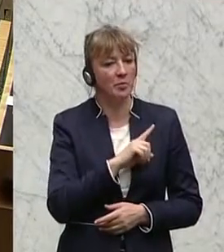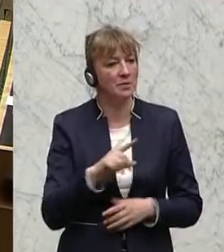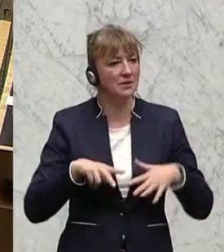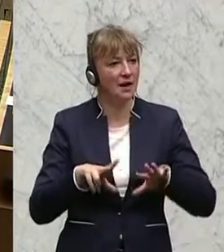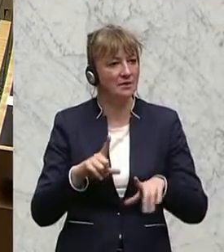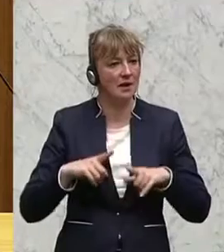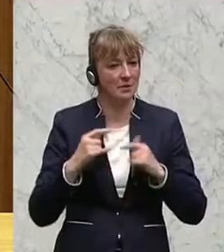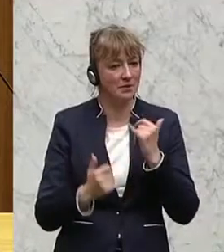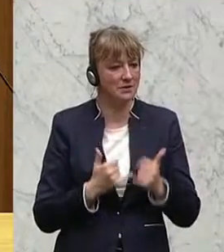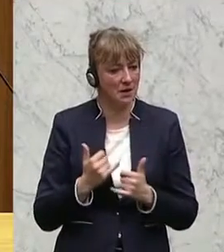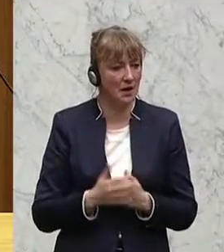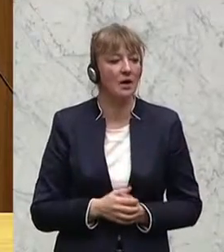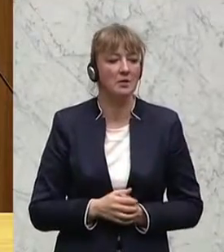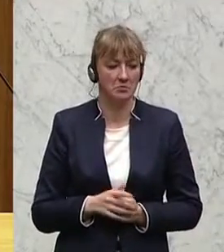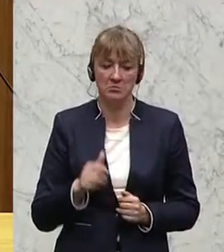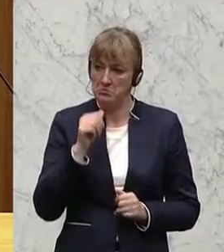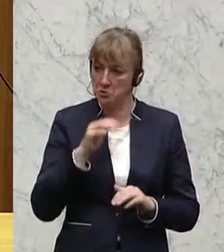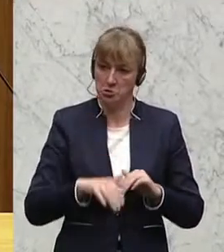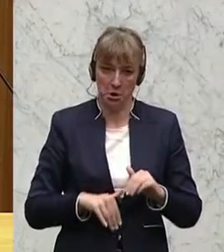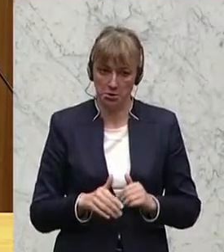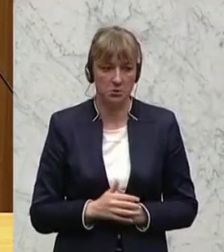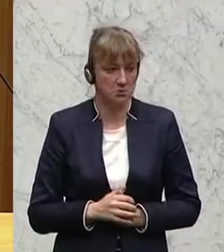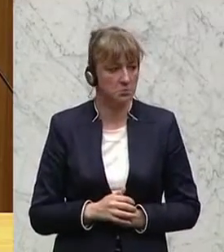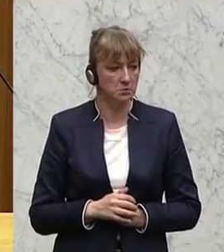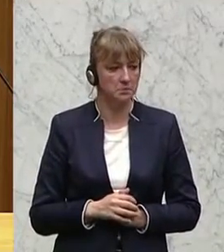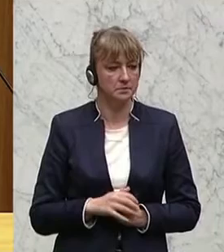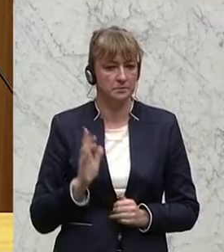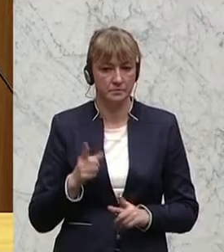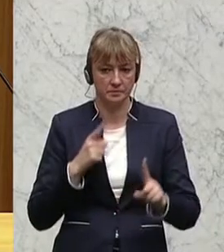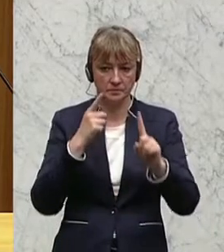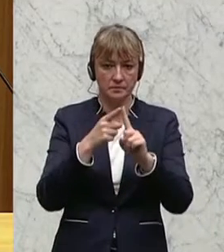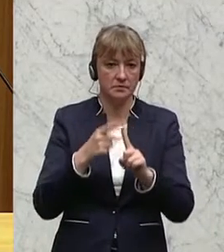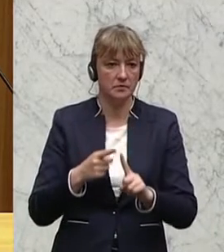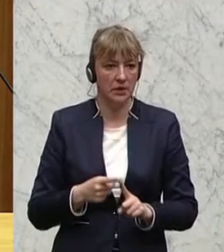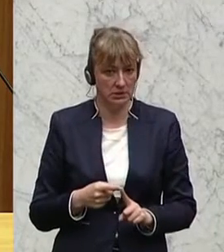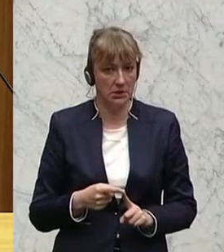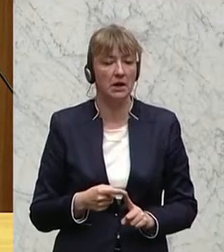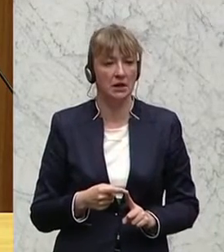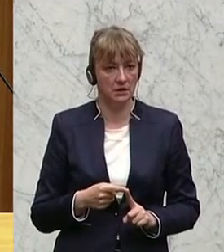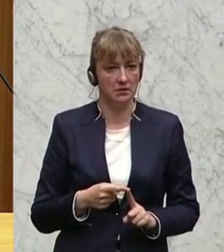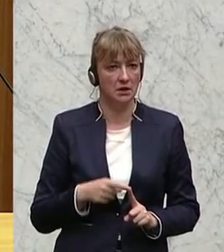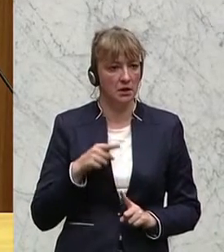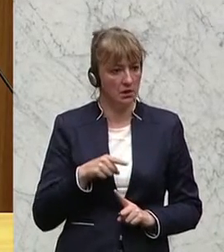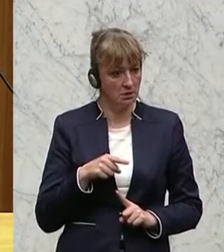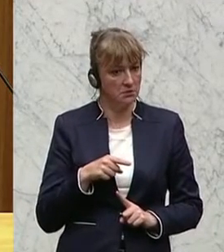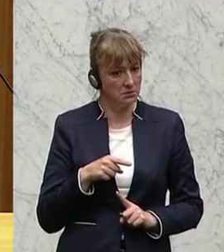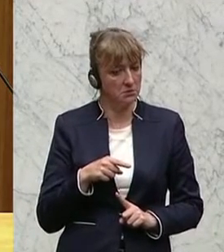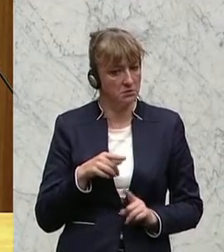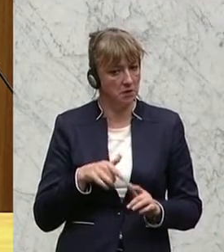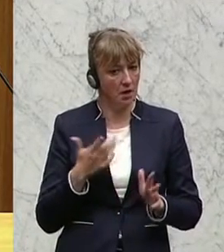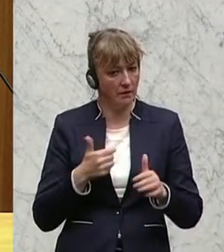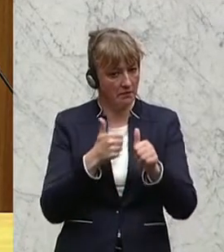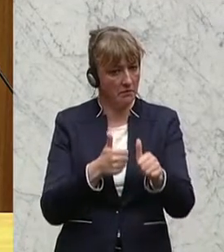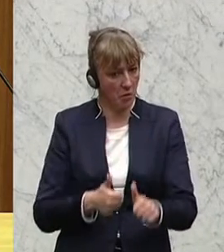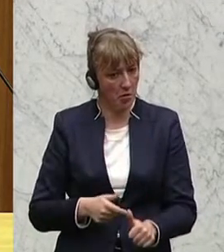Lebensjahr ist ja an und für sich nicht schlecht. Auch die Zielsetzung, die Sie mit dieser Ausbildungsverpflichtung verfolgen und die Sie